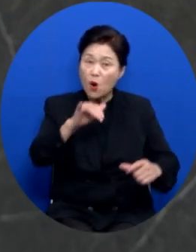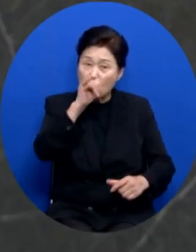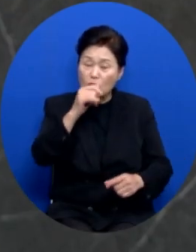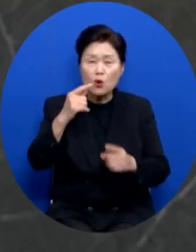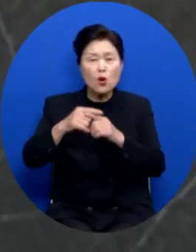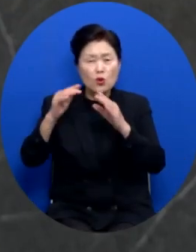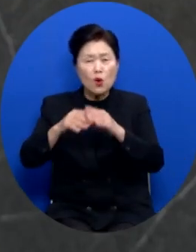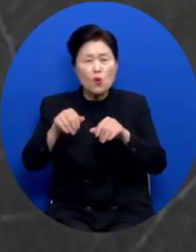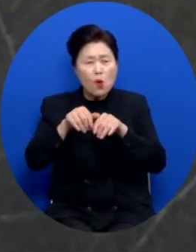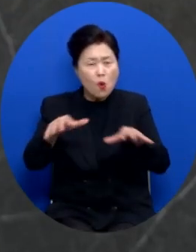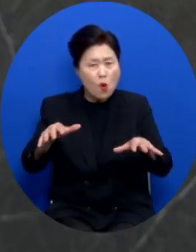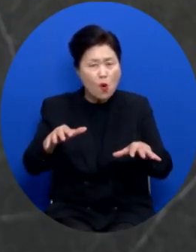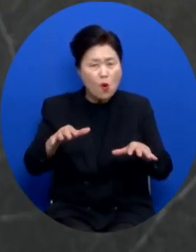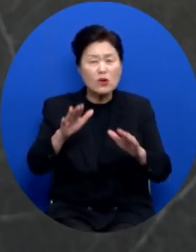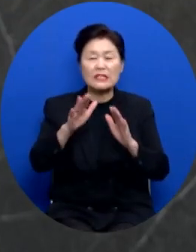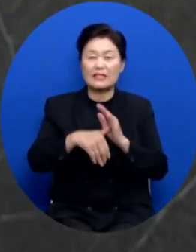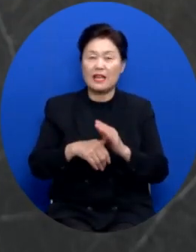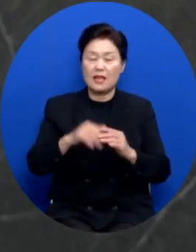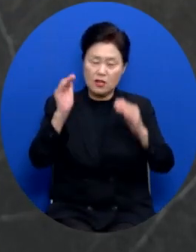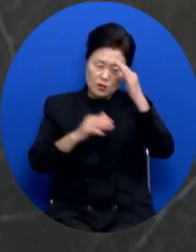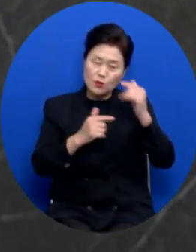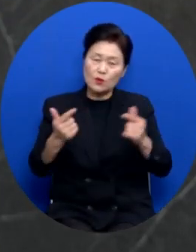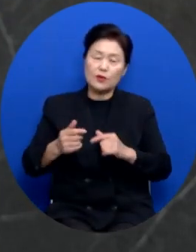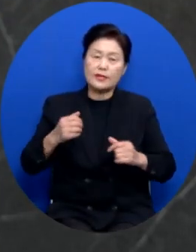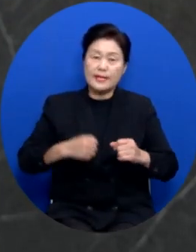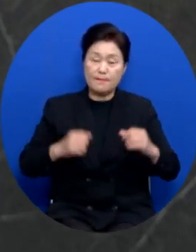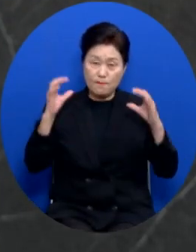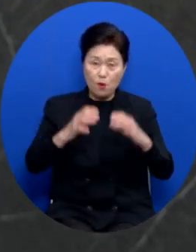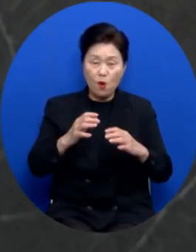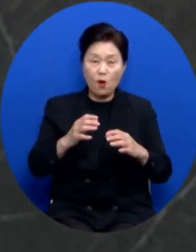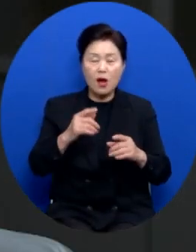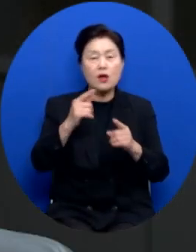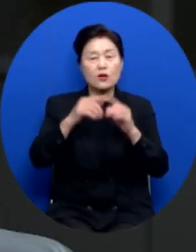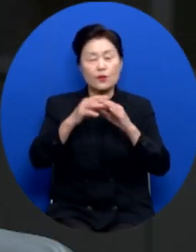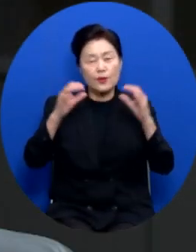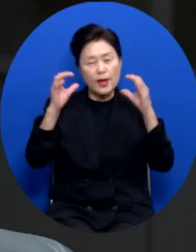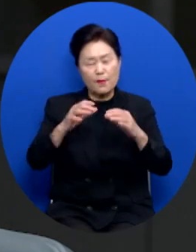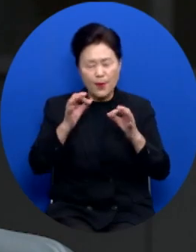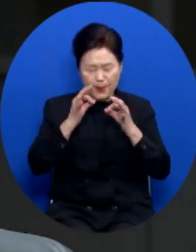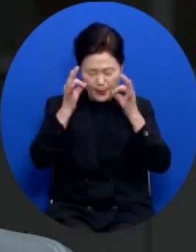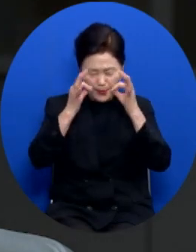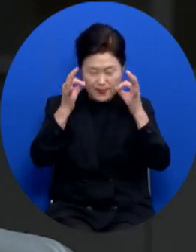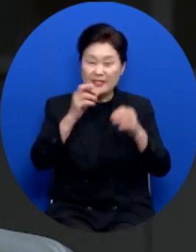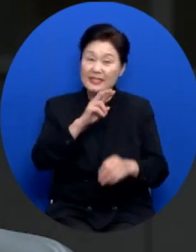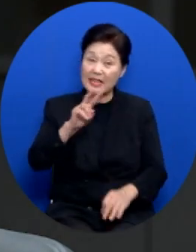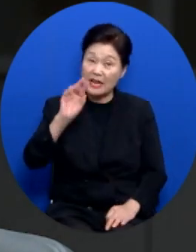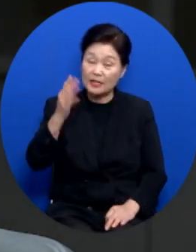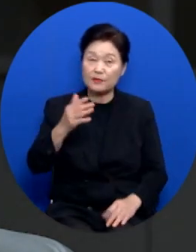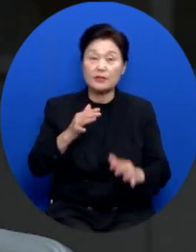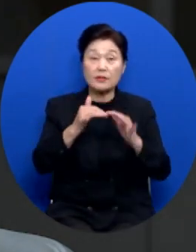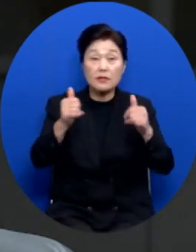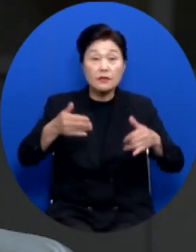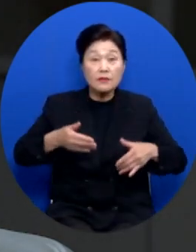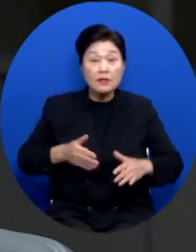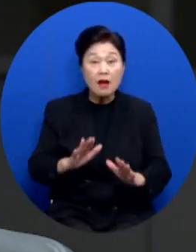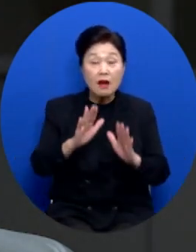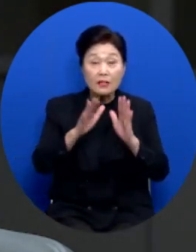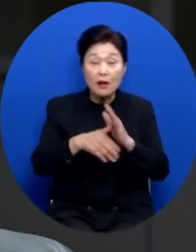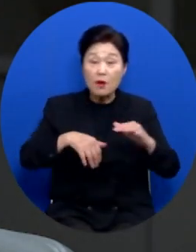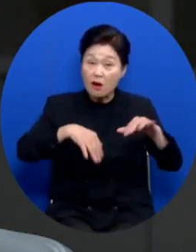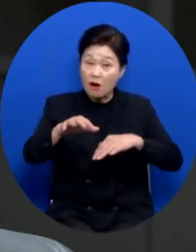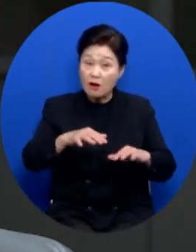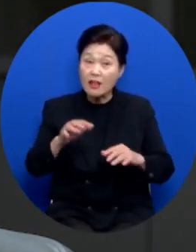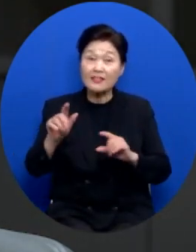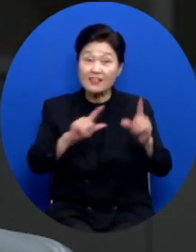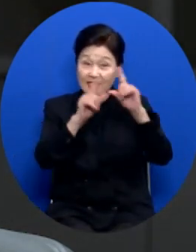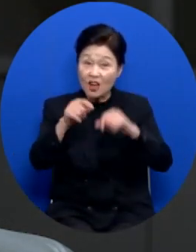이때에 우리 성들이 힘을 다해 교회에 모이기를 힘써야 합니다 사람이 태어나면 길거리에서 사는 것이